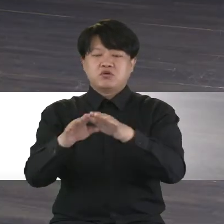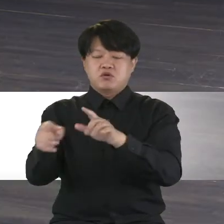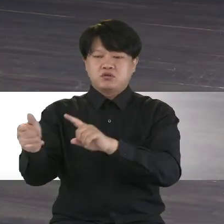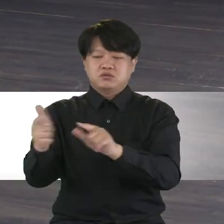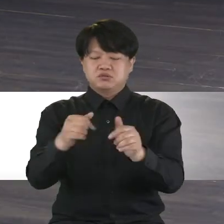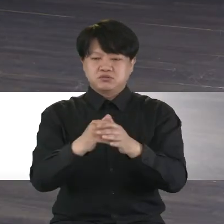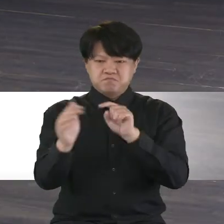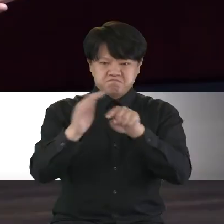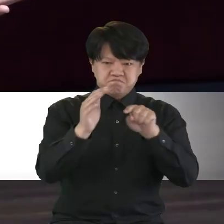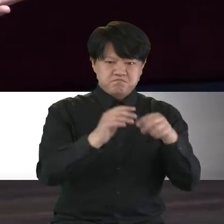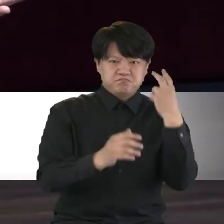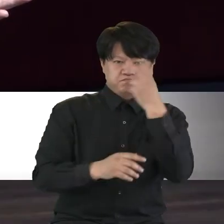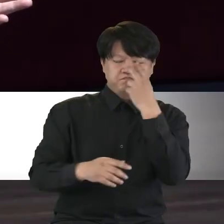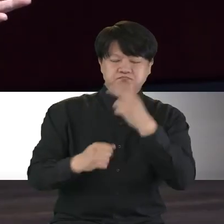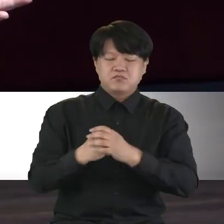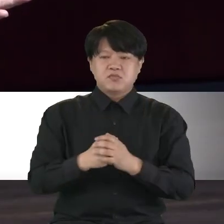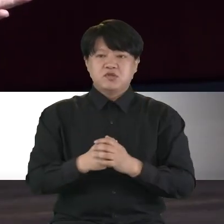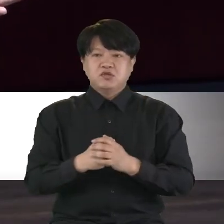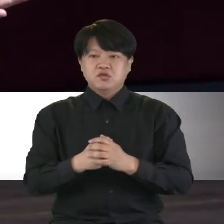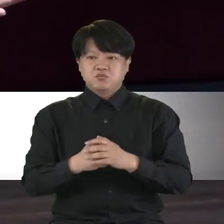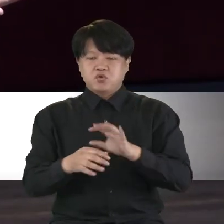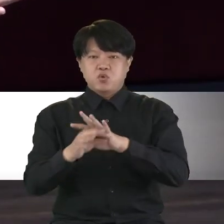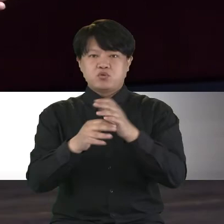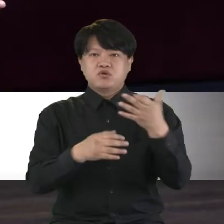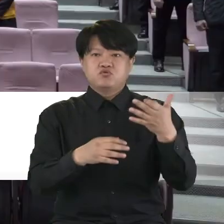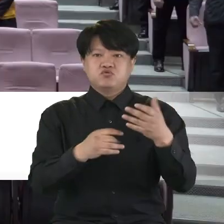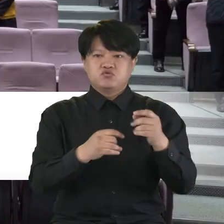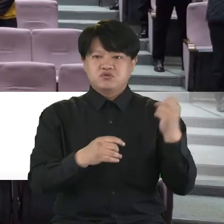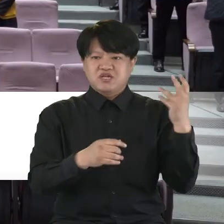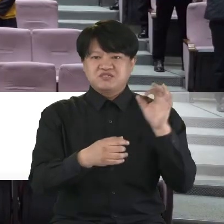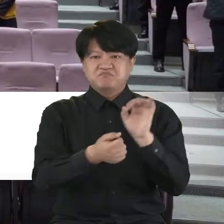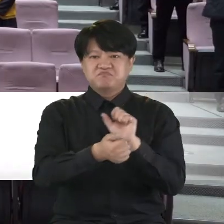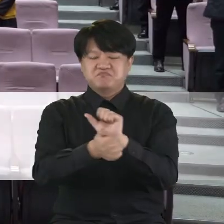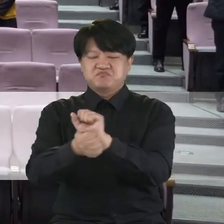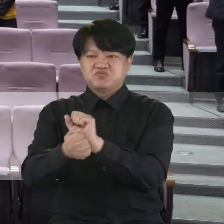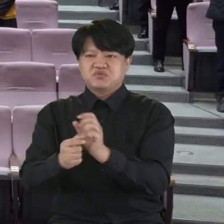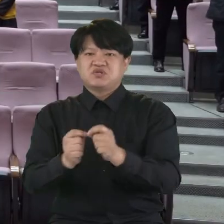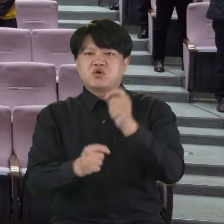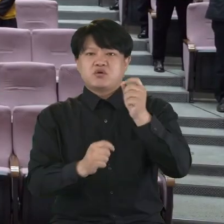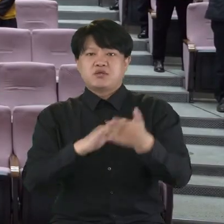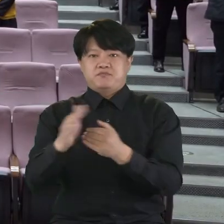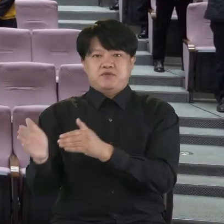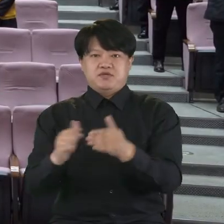방역 쌍을 지도점검 하며 코론 l9 의재 확산 장기화 등에 대비할 예정입니다